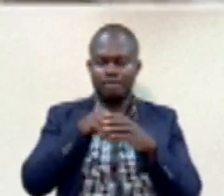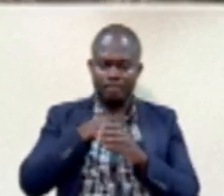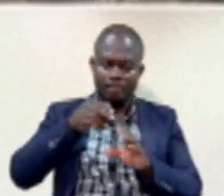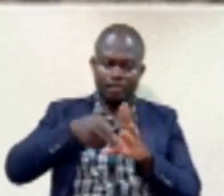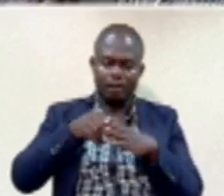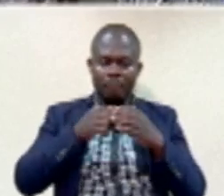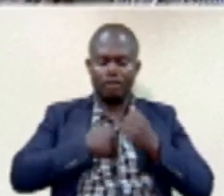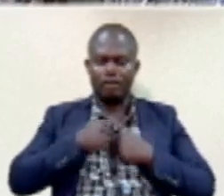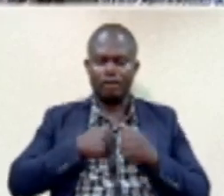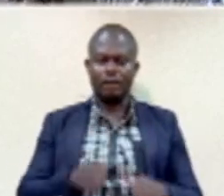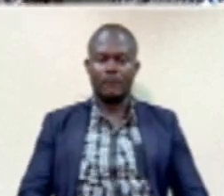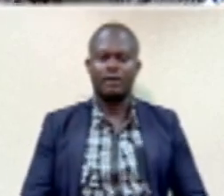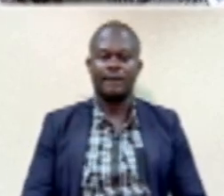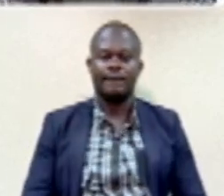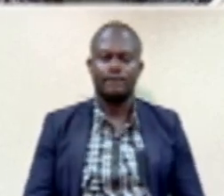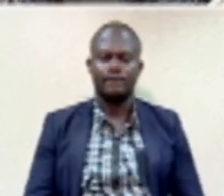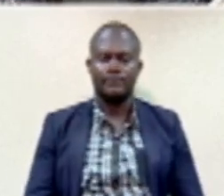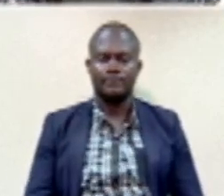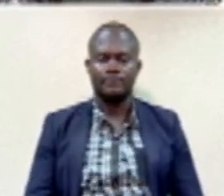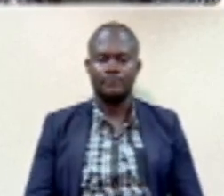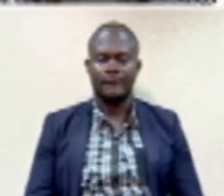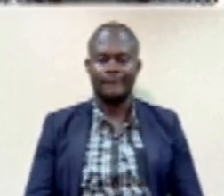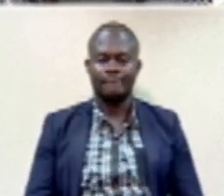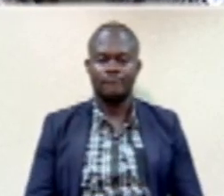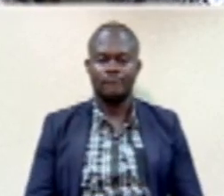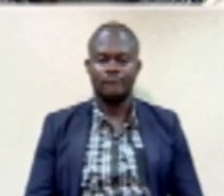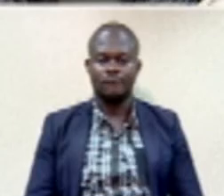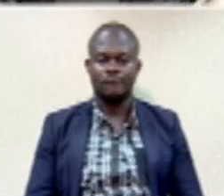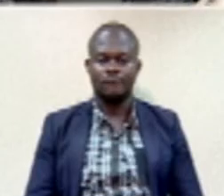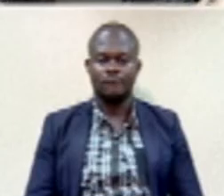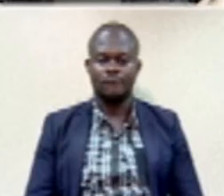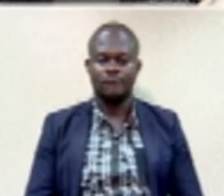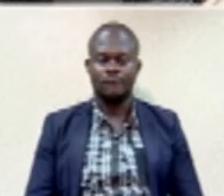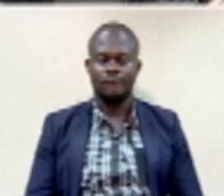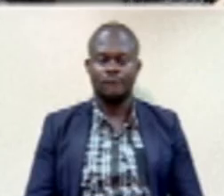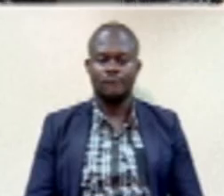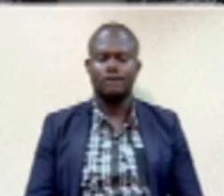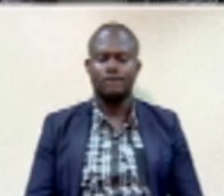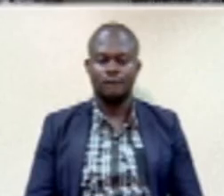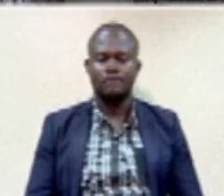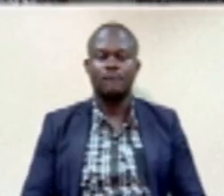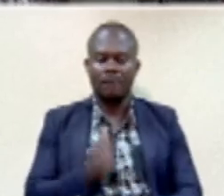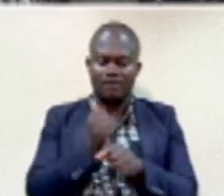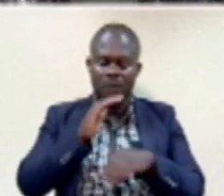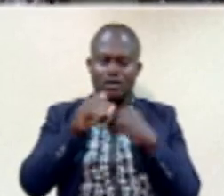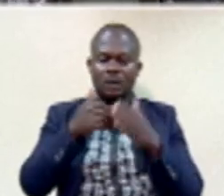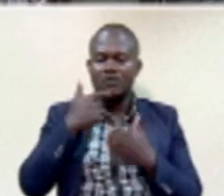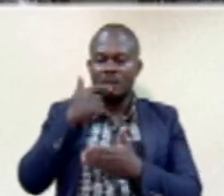peteroli mu Rwanda. They all were saying that why should we go to work when we are not safe, feel safe, we don't feel safe at night. Abakozi bacu